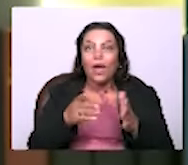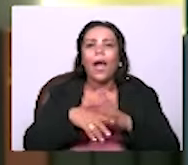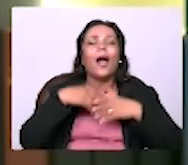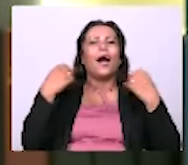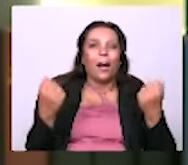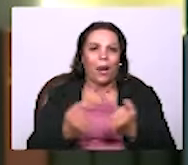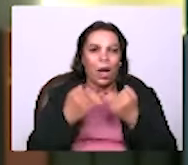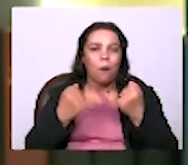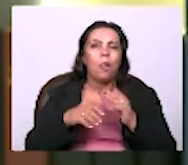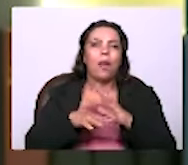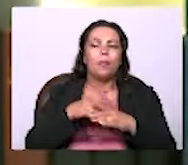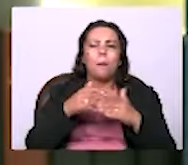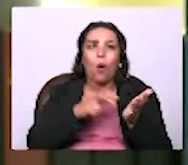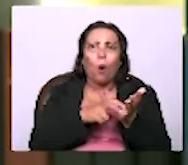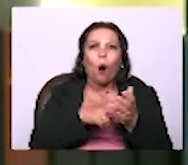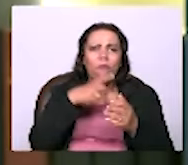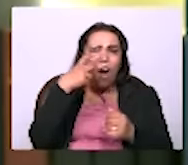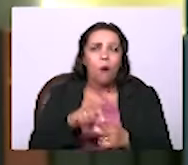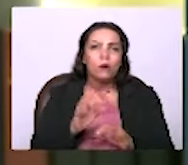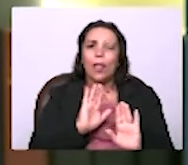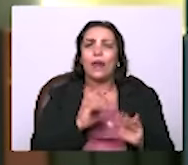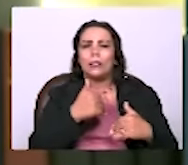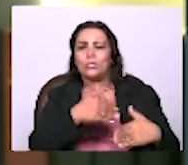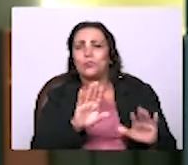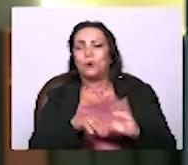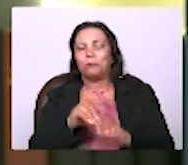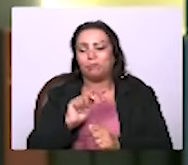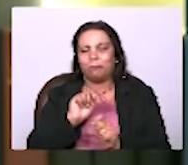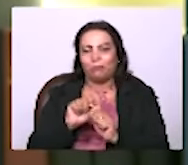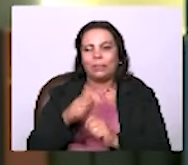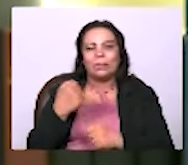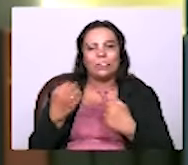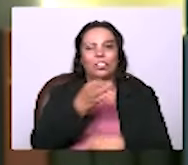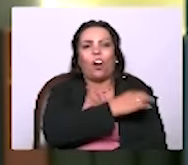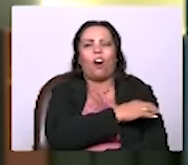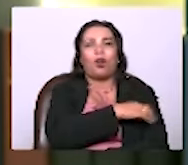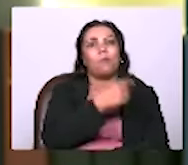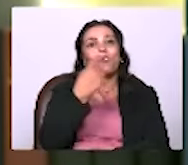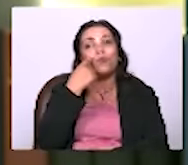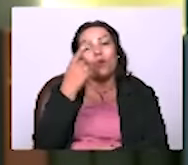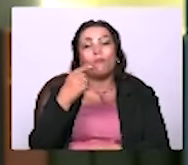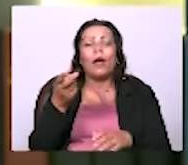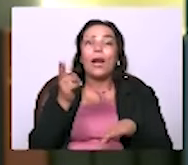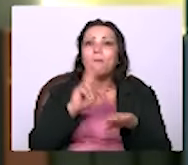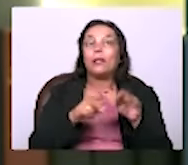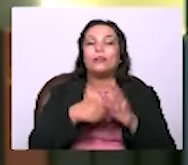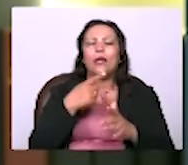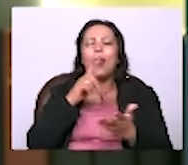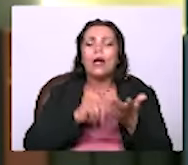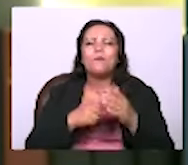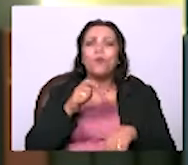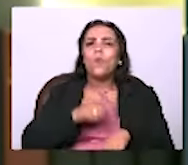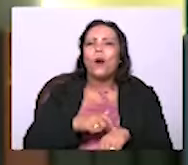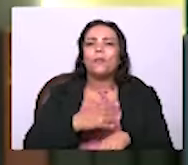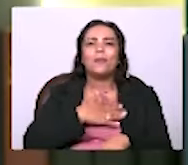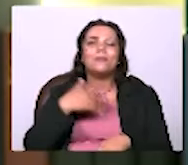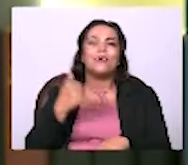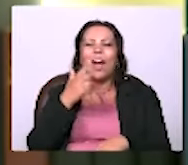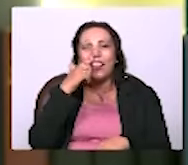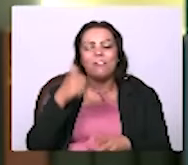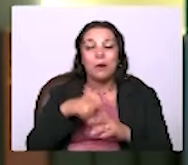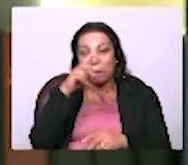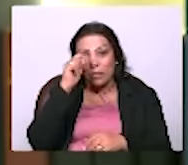انت تعدل عن الخوف الشديد في كل حاجه نقطه ثه يعني نديله مساحه من الثقه بالنفس لما ياخد